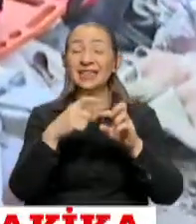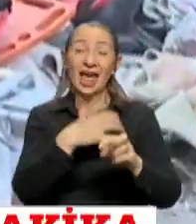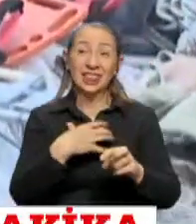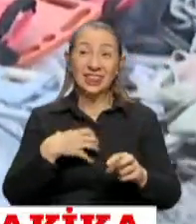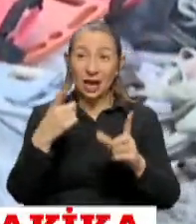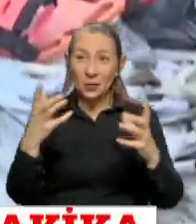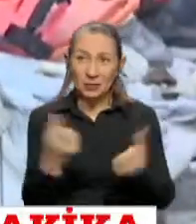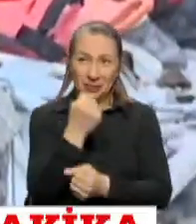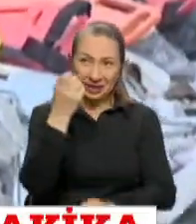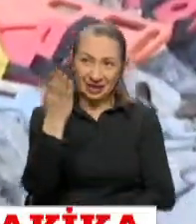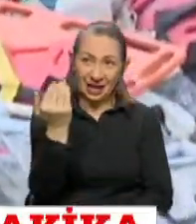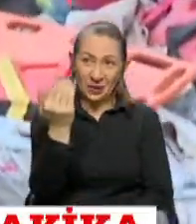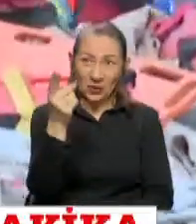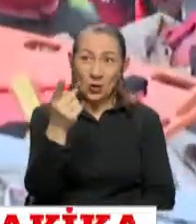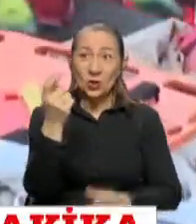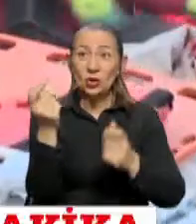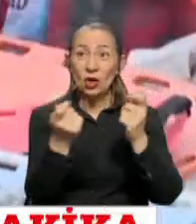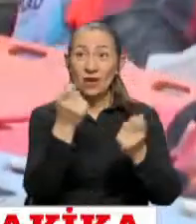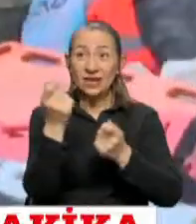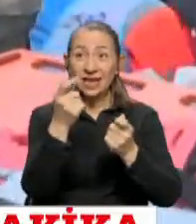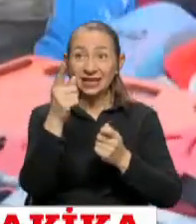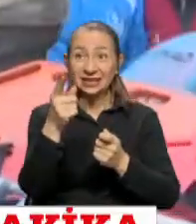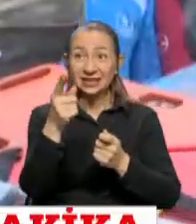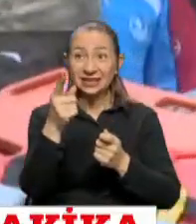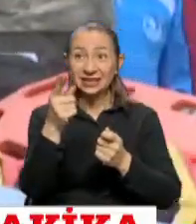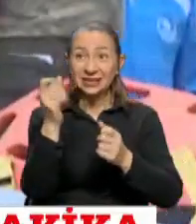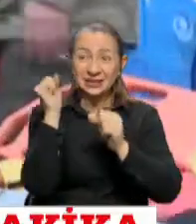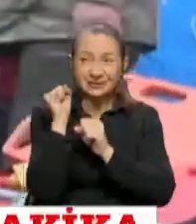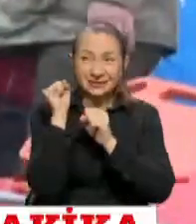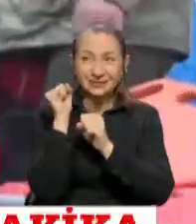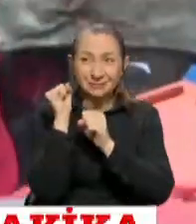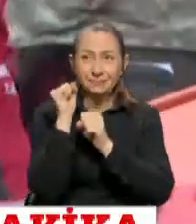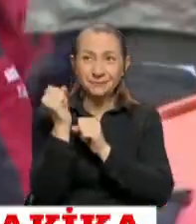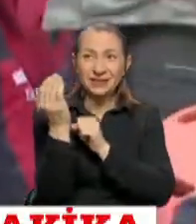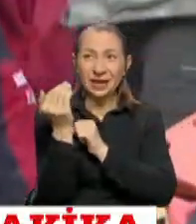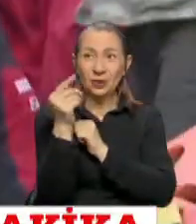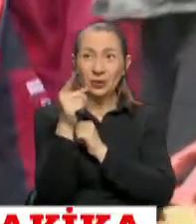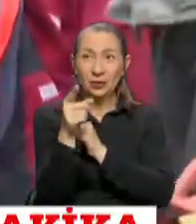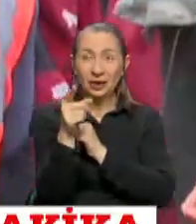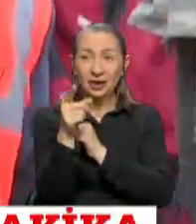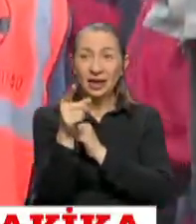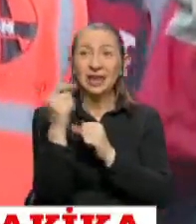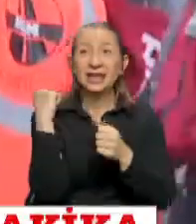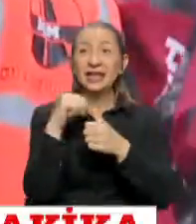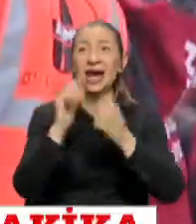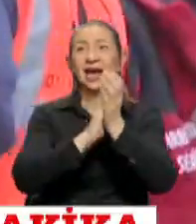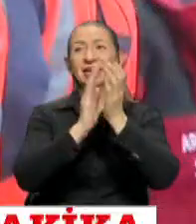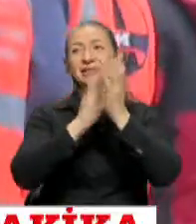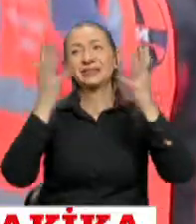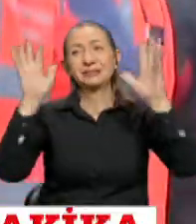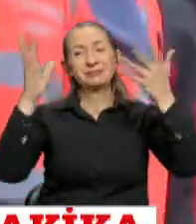da geliyor. Görevlilerin kolları arasında yine